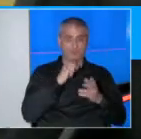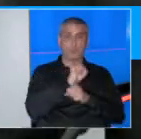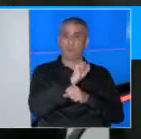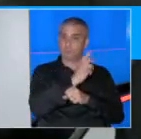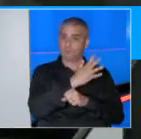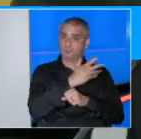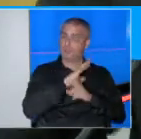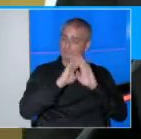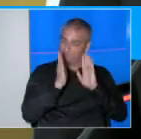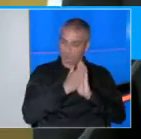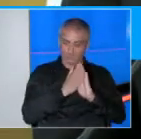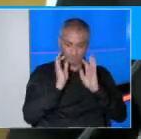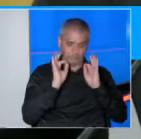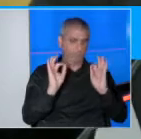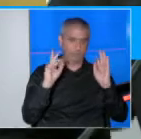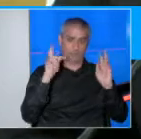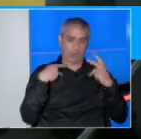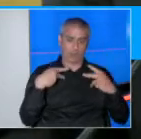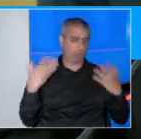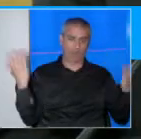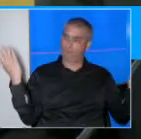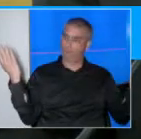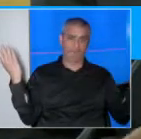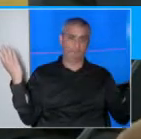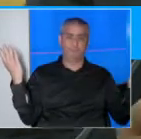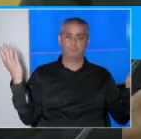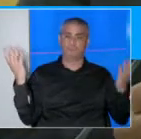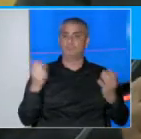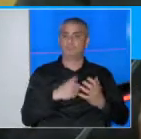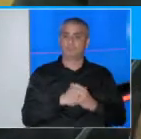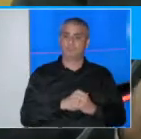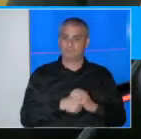לאופוזיציה, והכל בסדר, אנחנו לא חוששים מזה. תשמע,